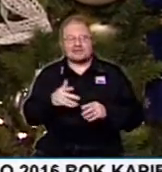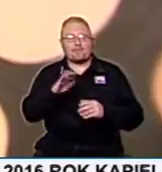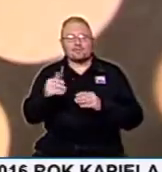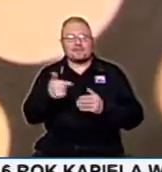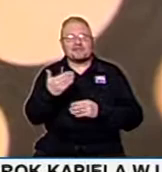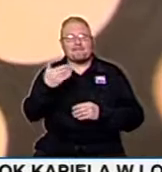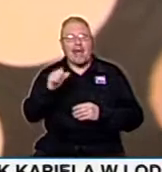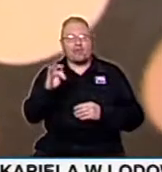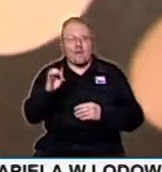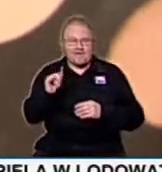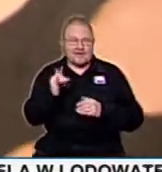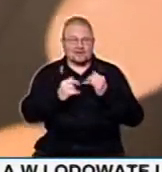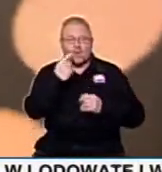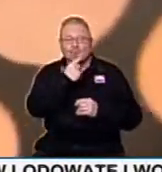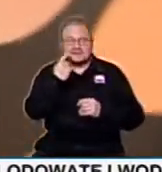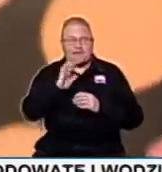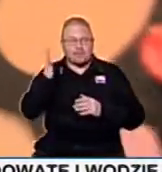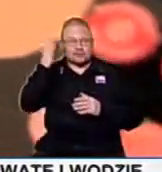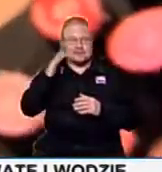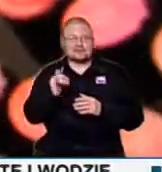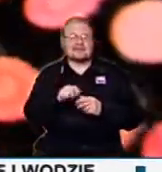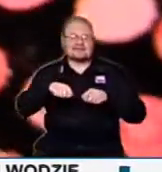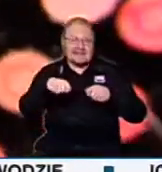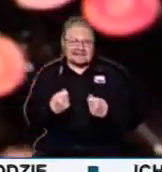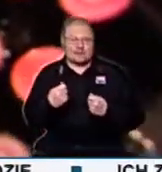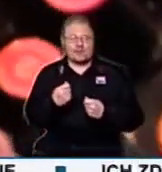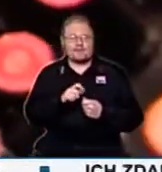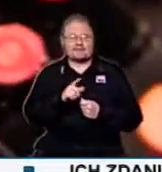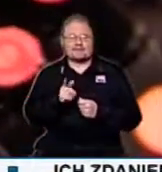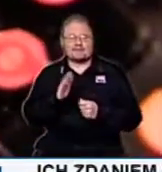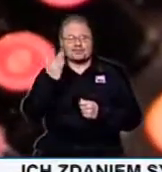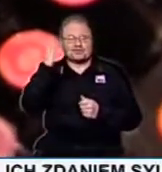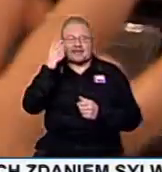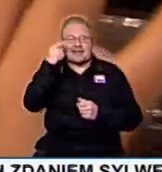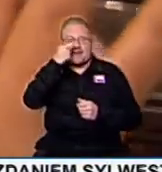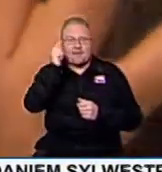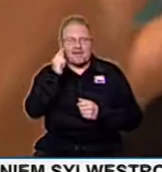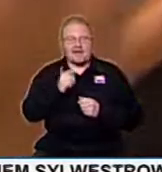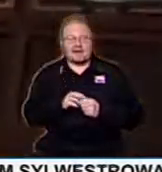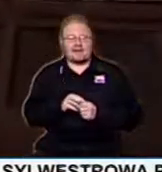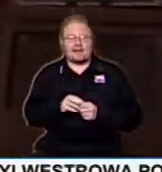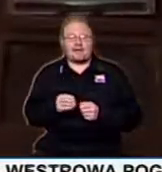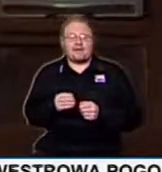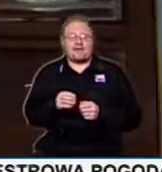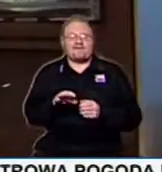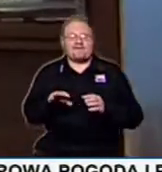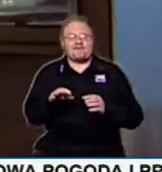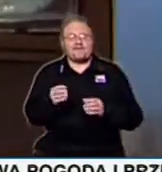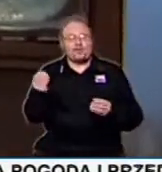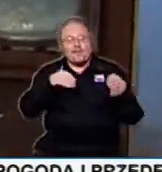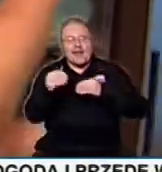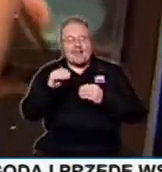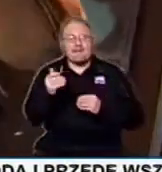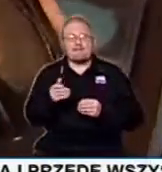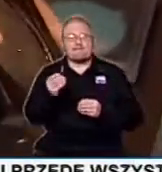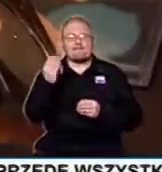matowa. Jeśli usta będą błyszczące, wtedy proponuję zrezygnować z błyszczenia na powiekach. Zawsze dobieramy sobie makijaż do